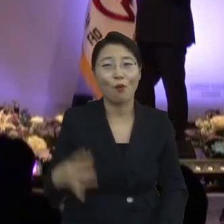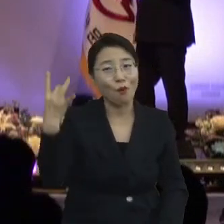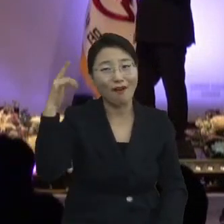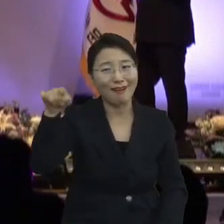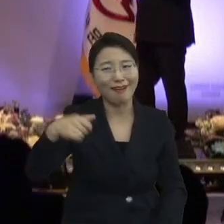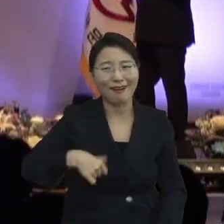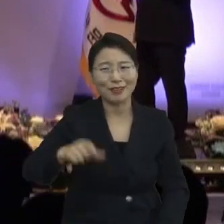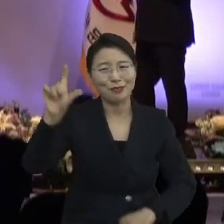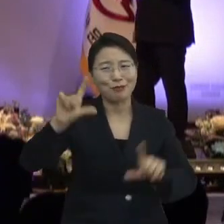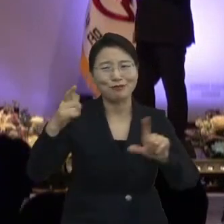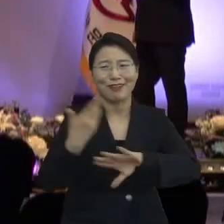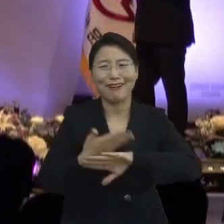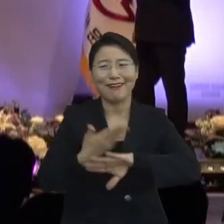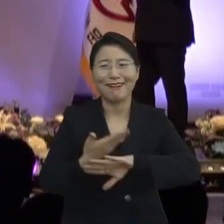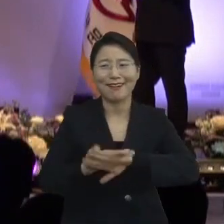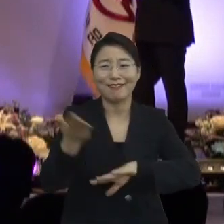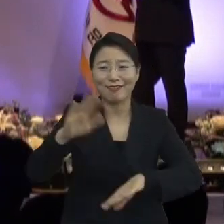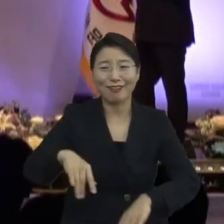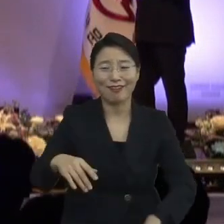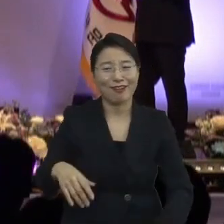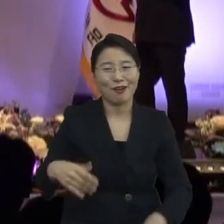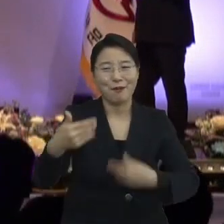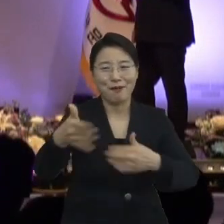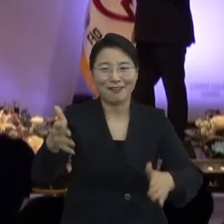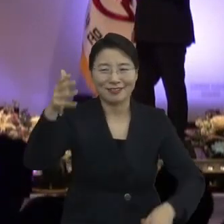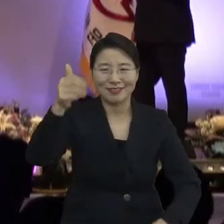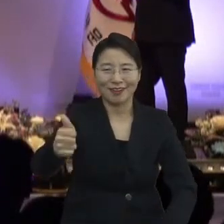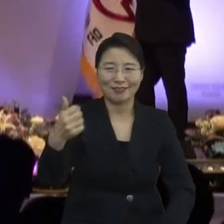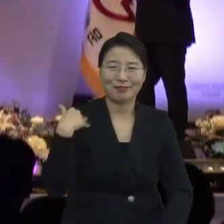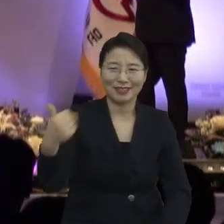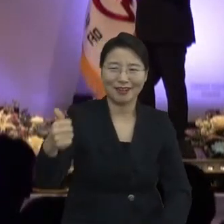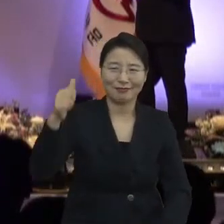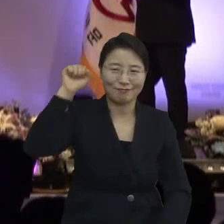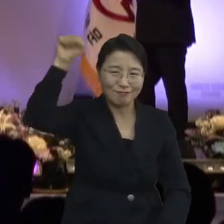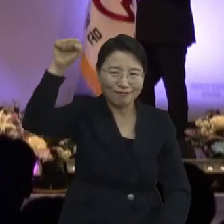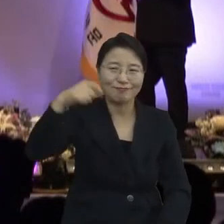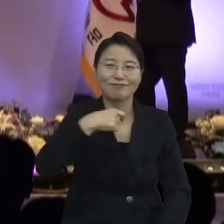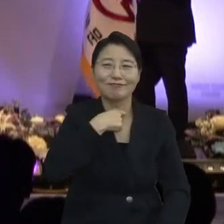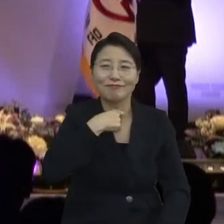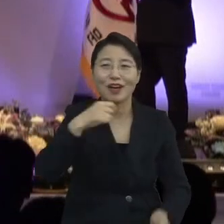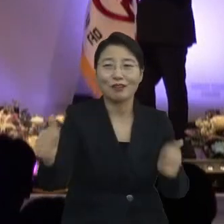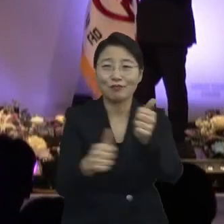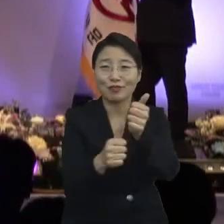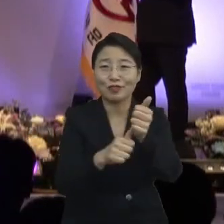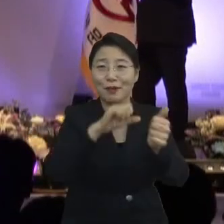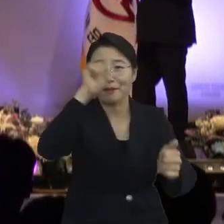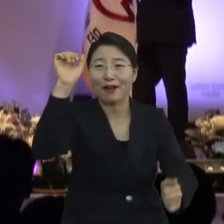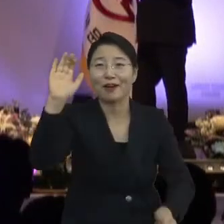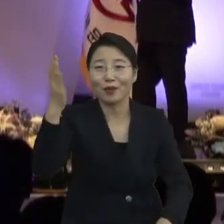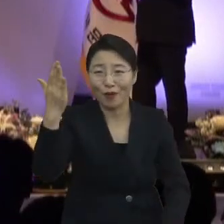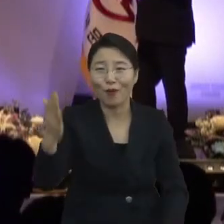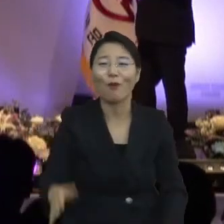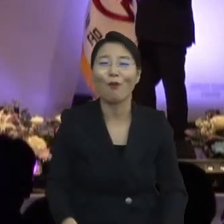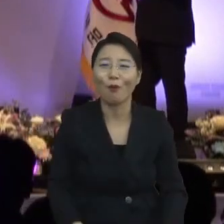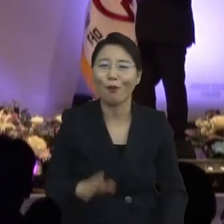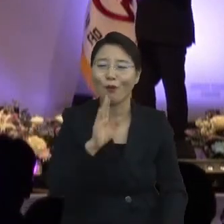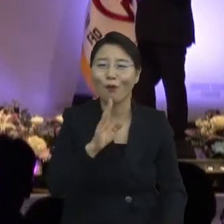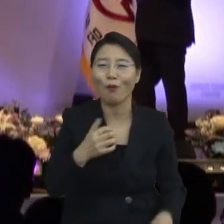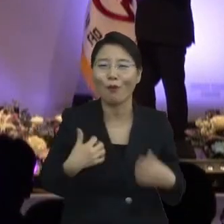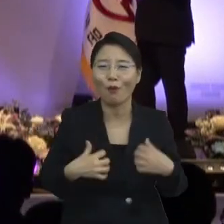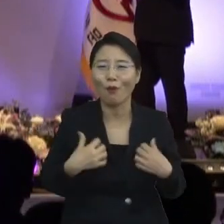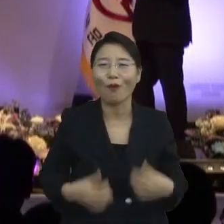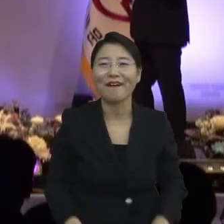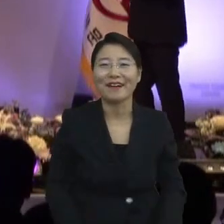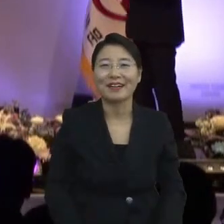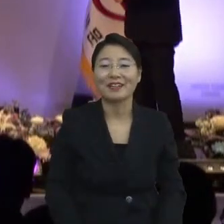그냥 좋은 학교 다니는 그런 아이인데 갑자기 이제 학급 부회장이 돼서 굉장히 큰 변화라고 제가 생각하고 있어요. 그리고 이제